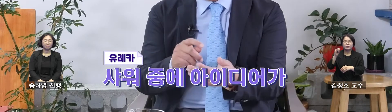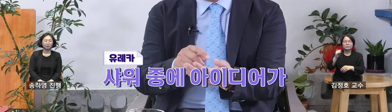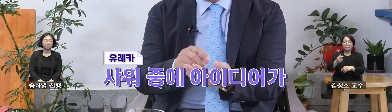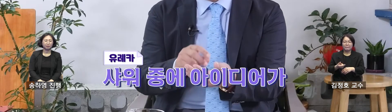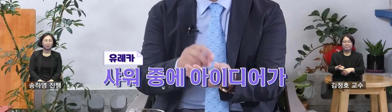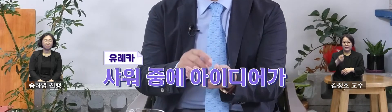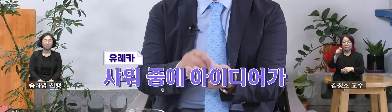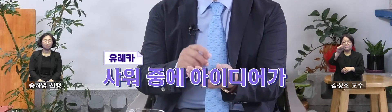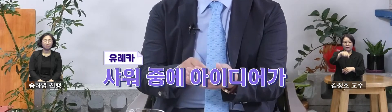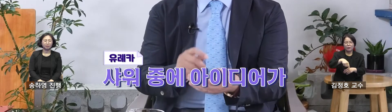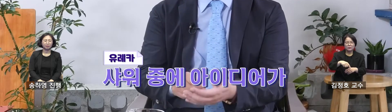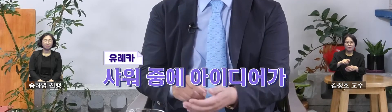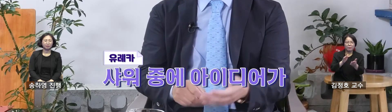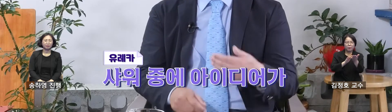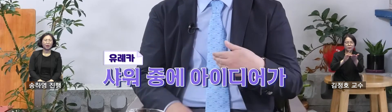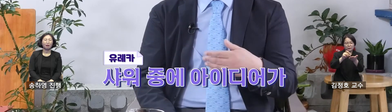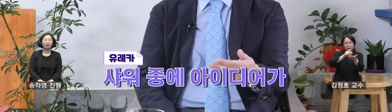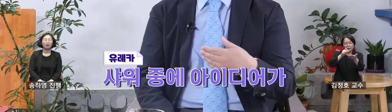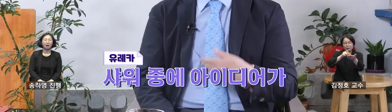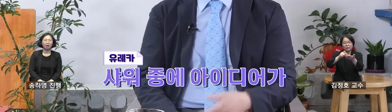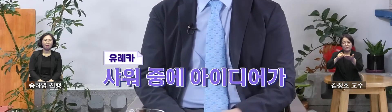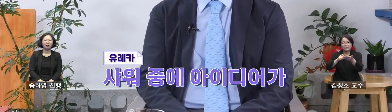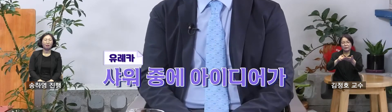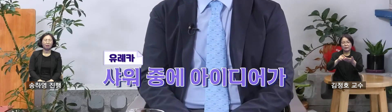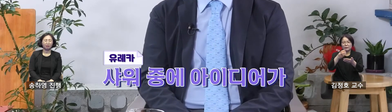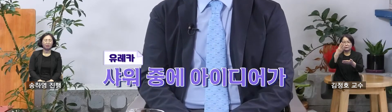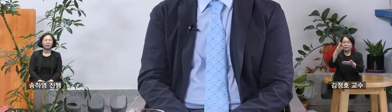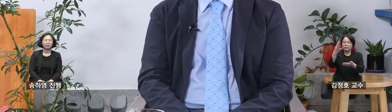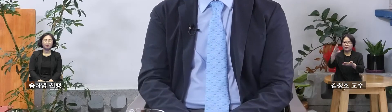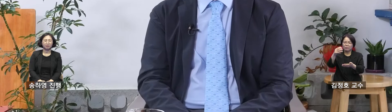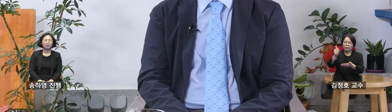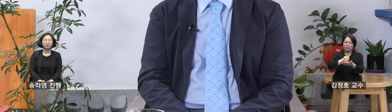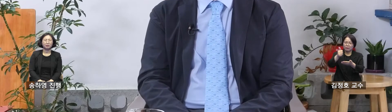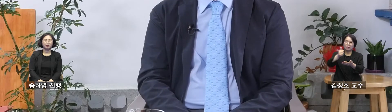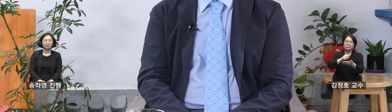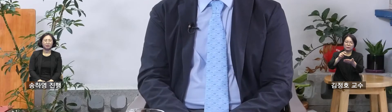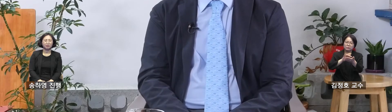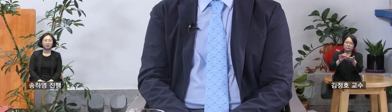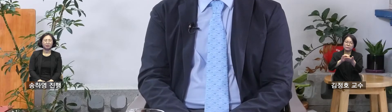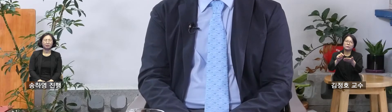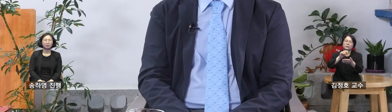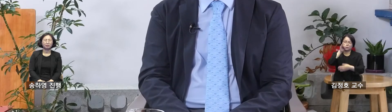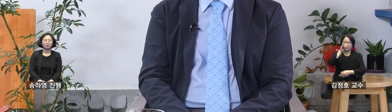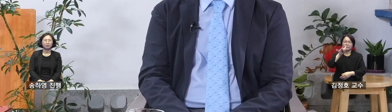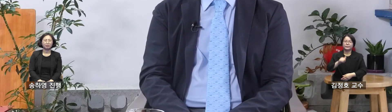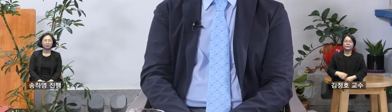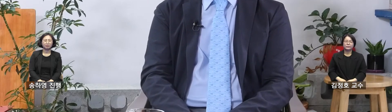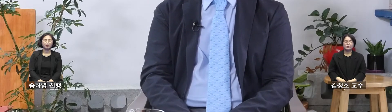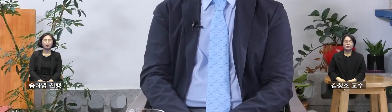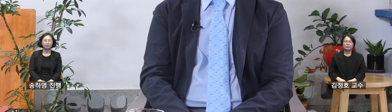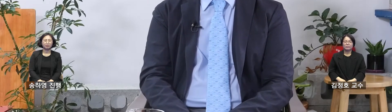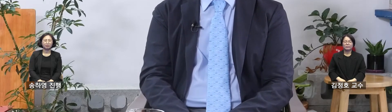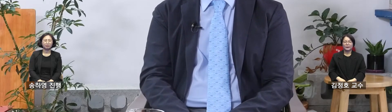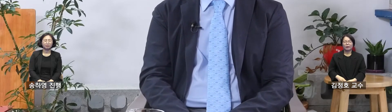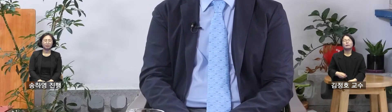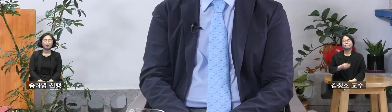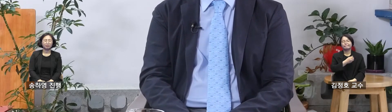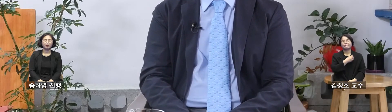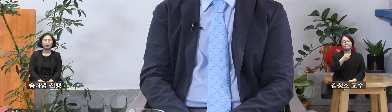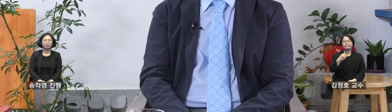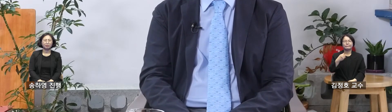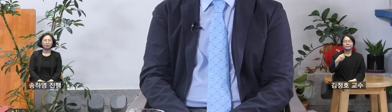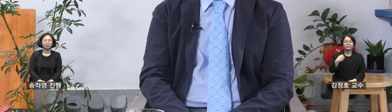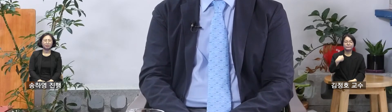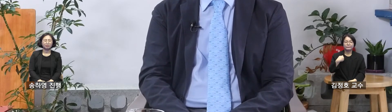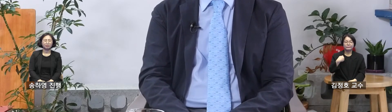그럼 나와서 스마트폰에 막 기록하고 또 한 서너 번도 그렇게 하는 경우가 있고요. 그다음에 이제 그래 이 정도면 하면 충분하다.